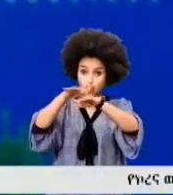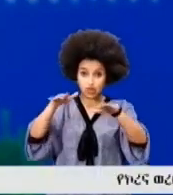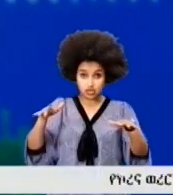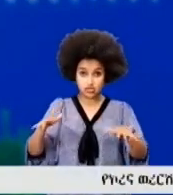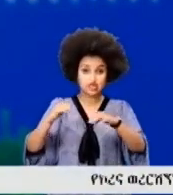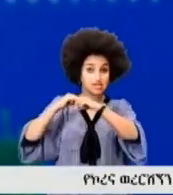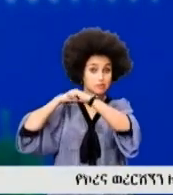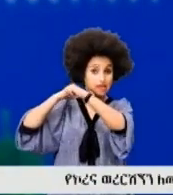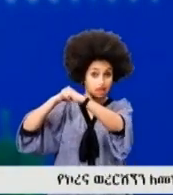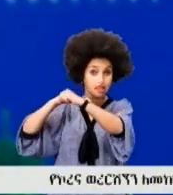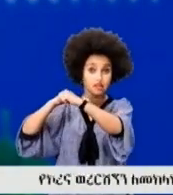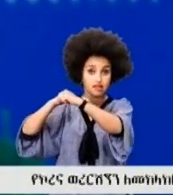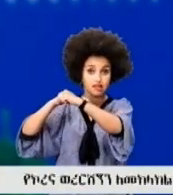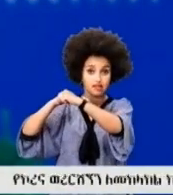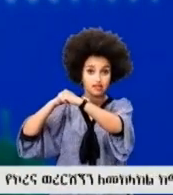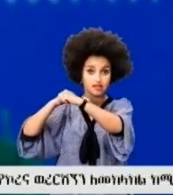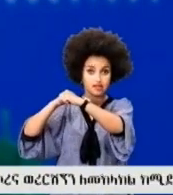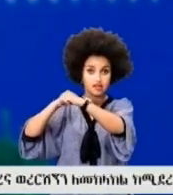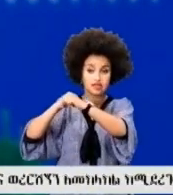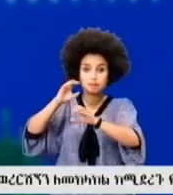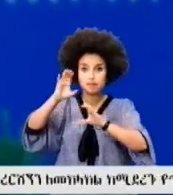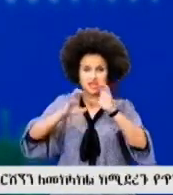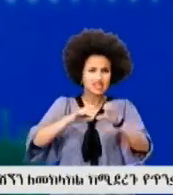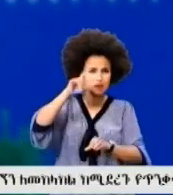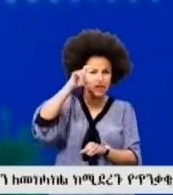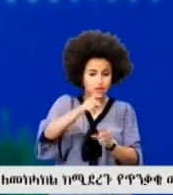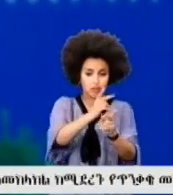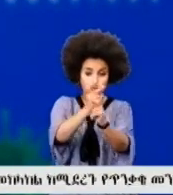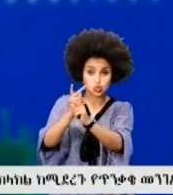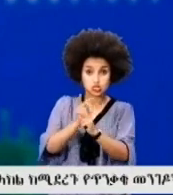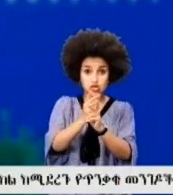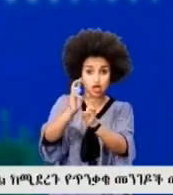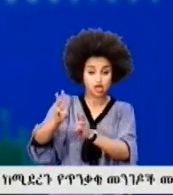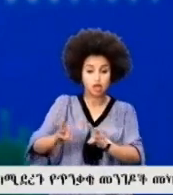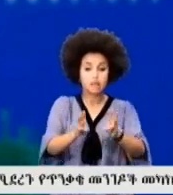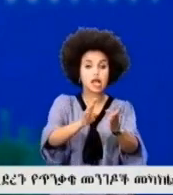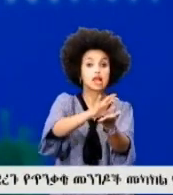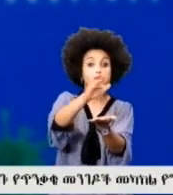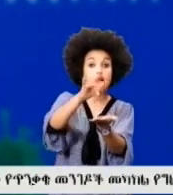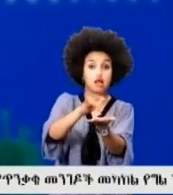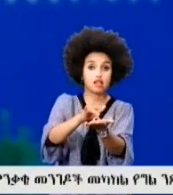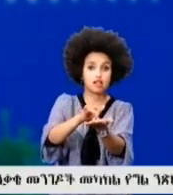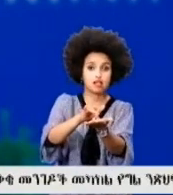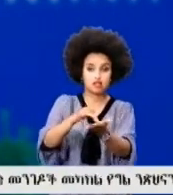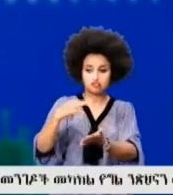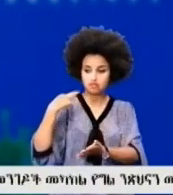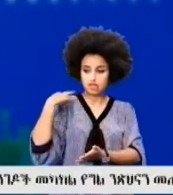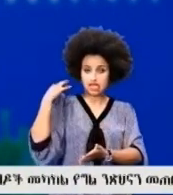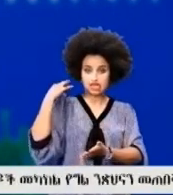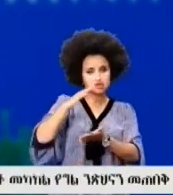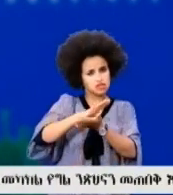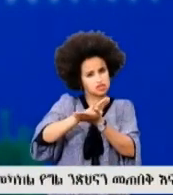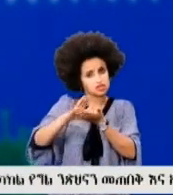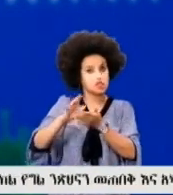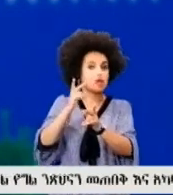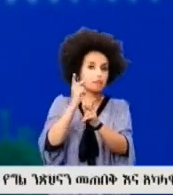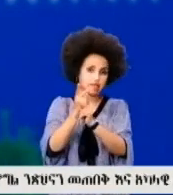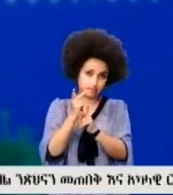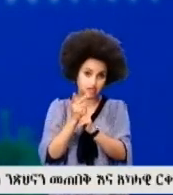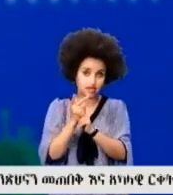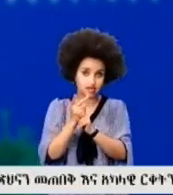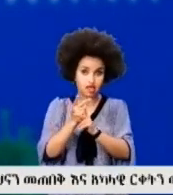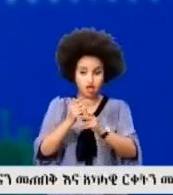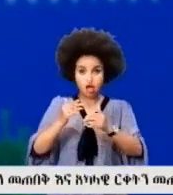ወረርሽኝን ለመከላከል ከሚደረጉ የጥንቃቄ መንገዶች መካከል የግል ንጽህናን